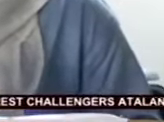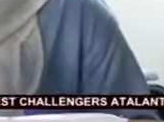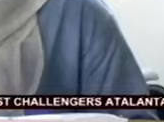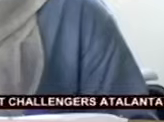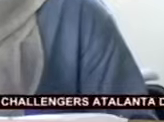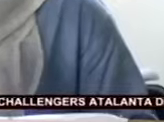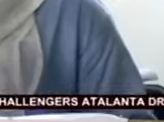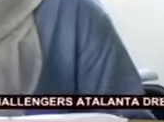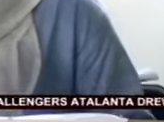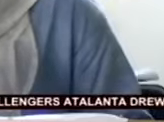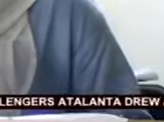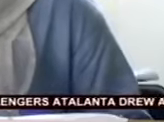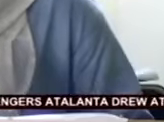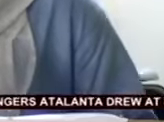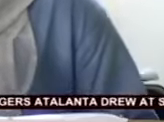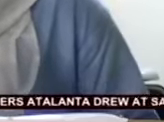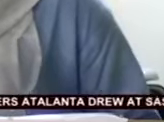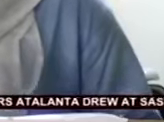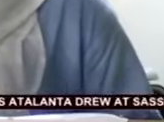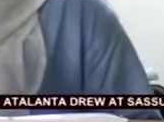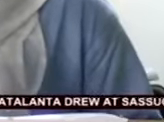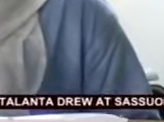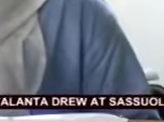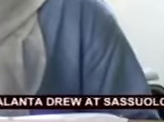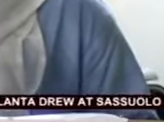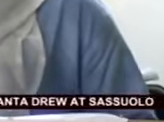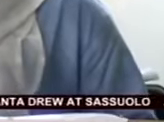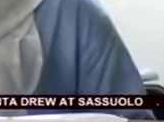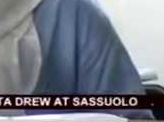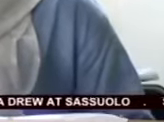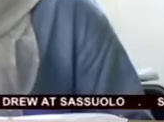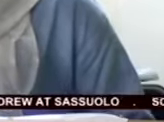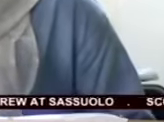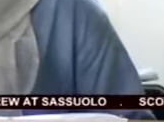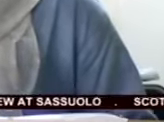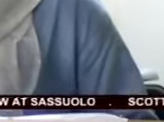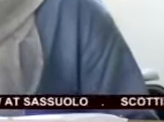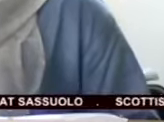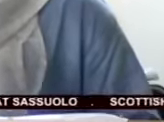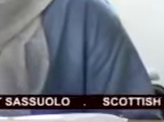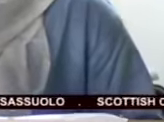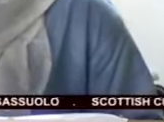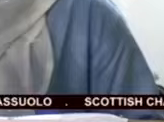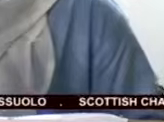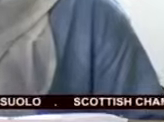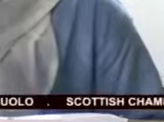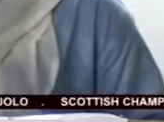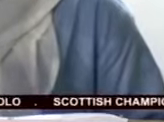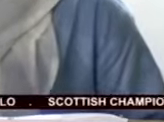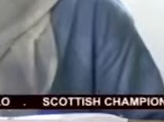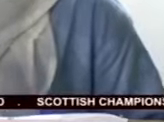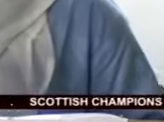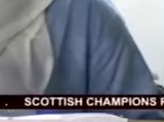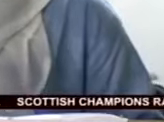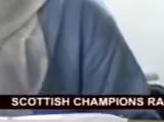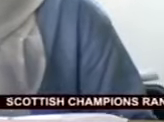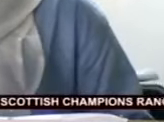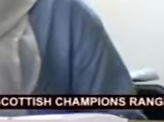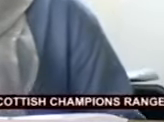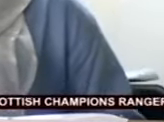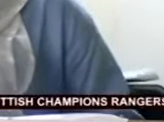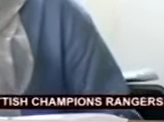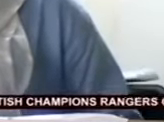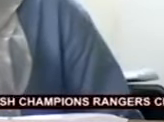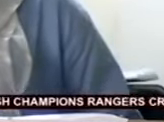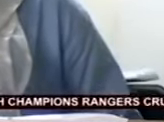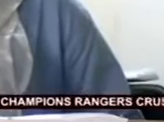bir anin mamor mbay anin markaz al rushaydan anin markaz al sheikh al albani anin madrasat al qari hira nil